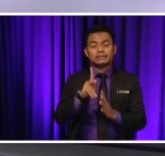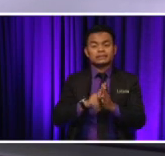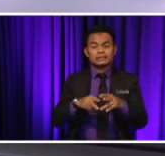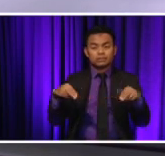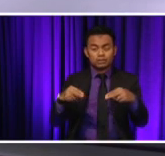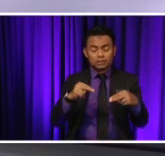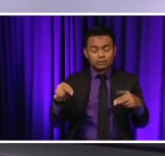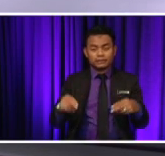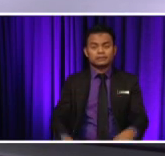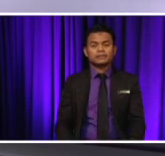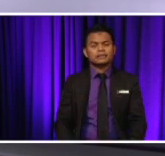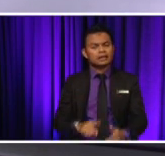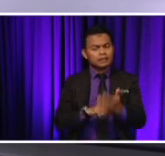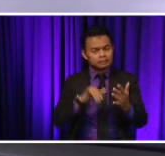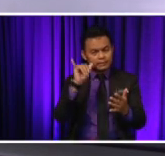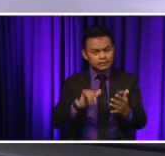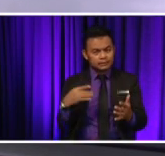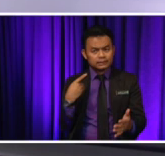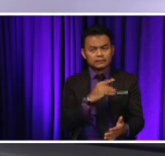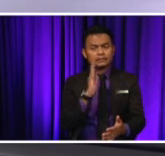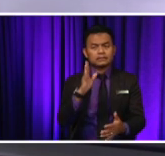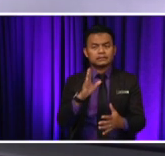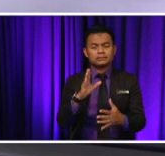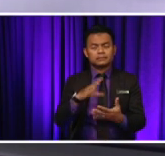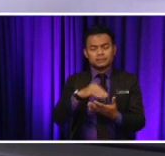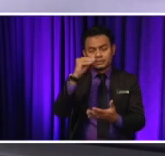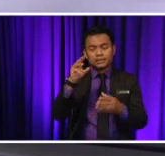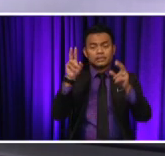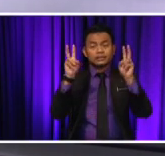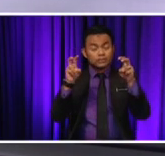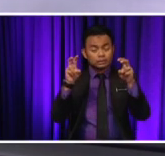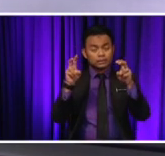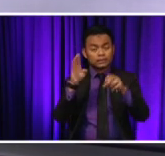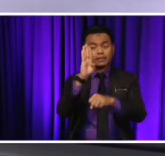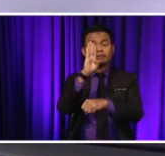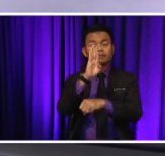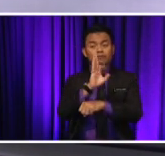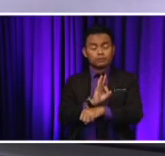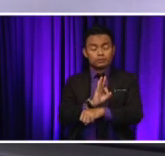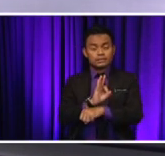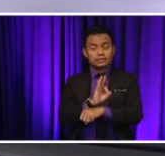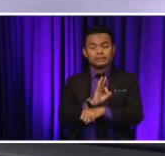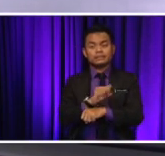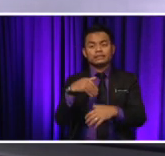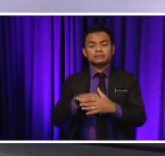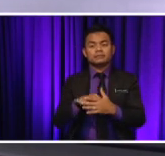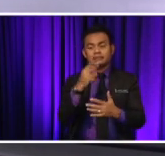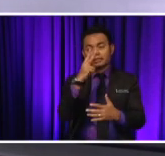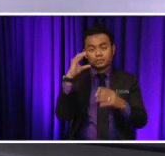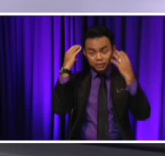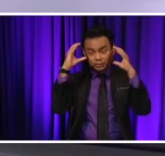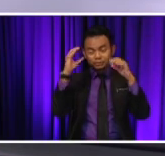dalam pengurusan dan siapakah guru yang akan bisa pada hari ini dari so kita saksikan dulu profil